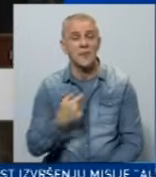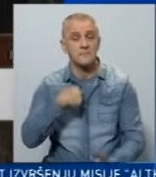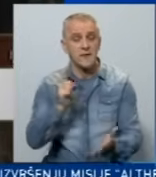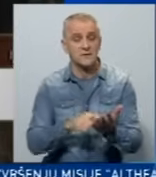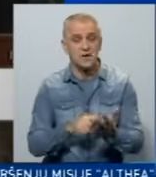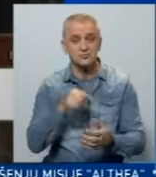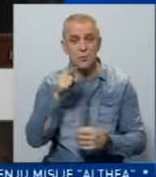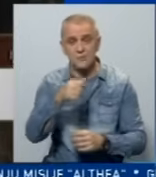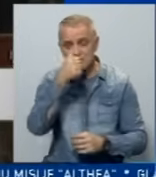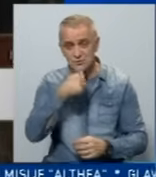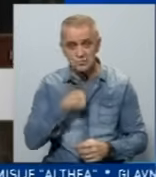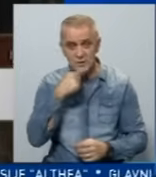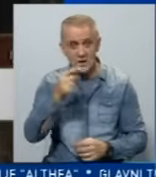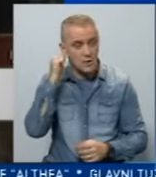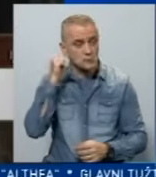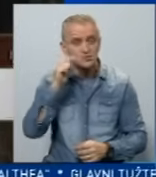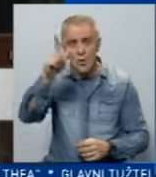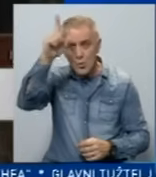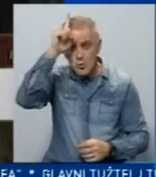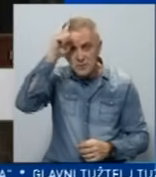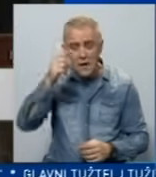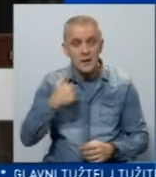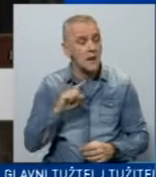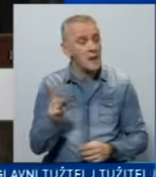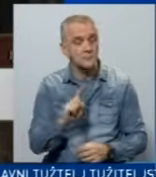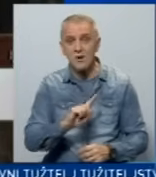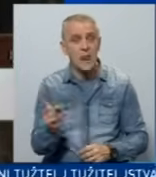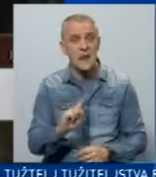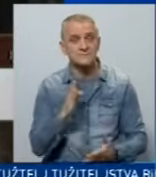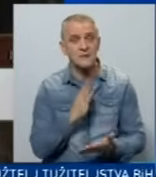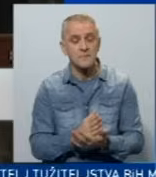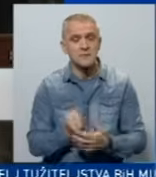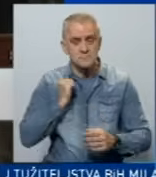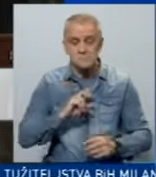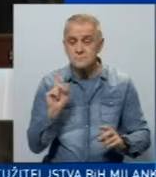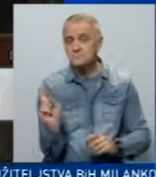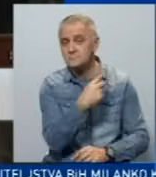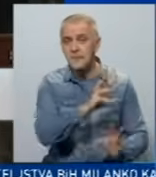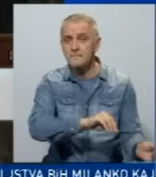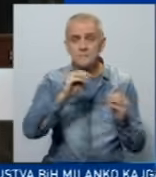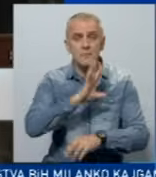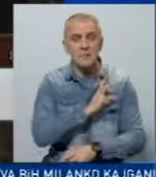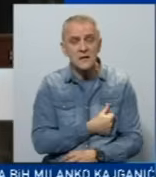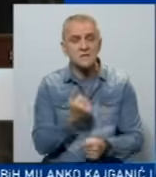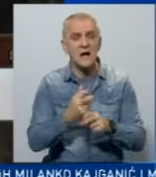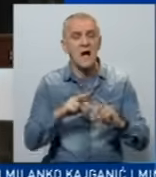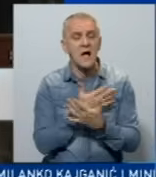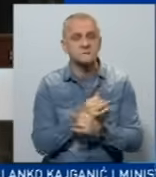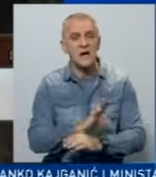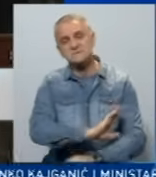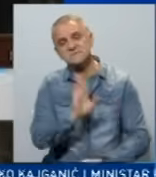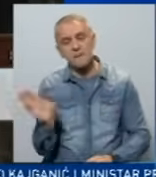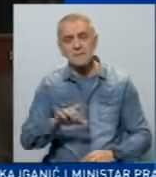na ovome što smo rekli jučer u Jordanu. Ne može i ne smije biti prisilnog razmještanja Palestinaca ni u Gazi ni na zapadnoj